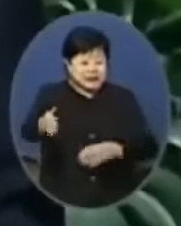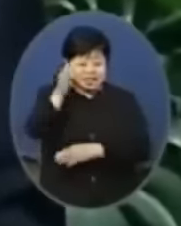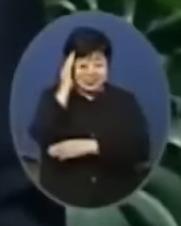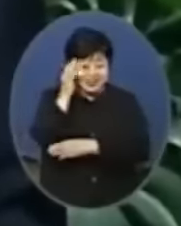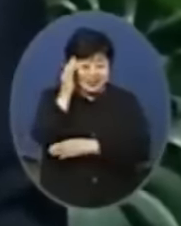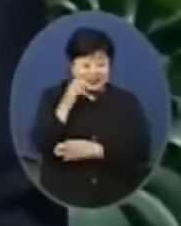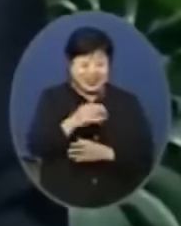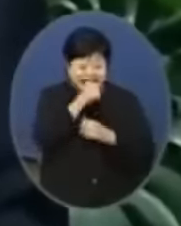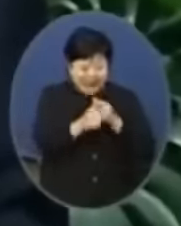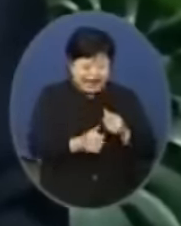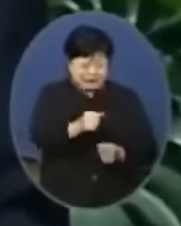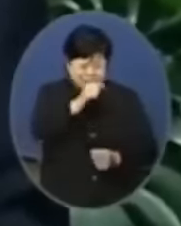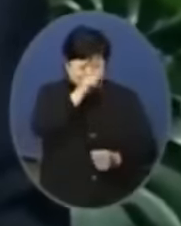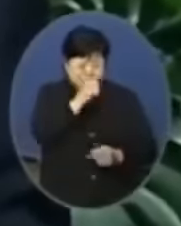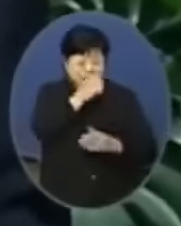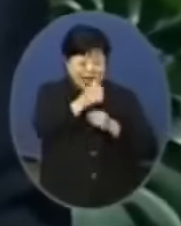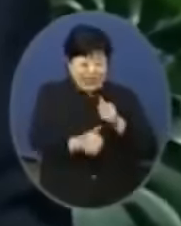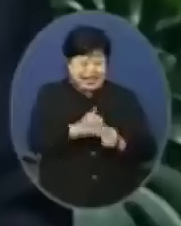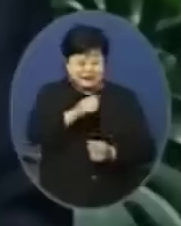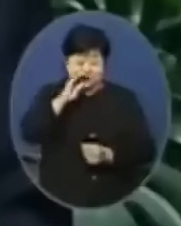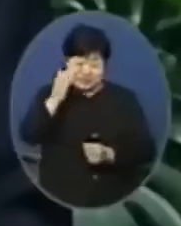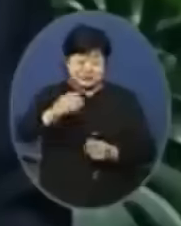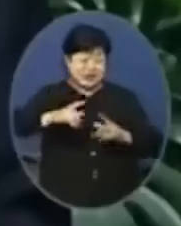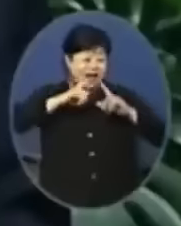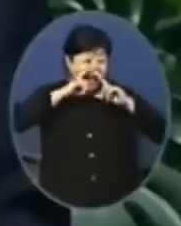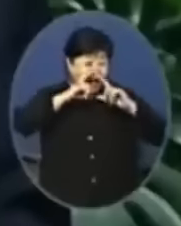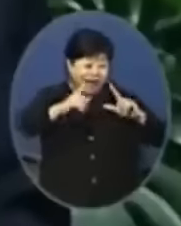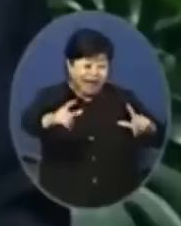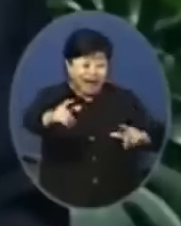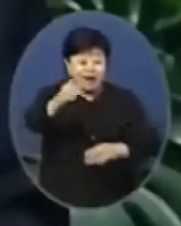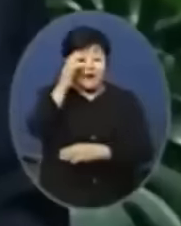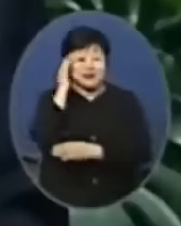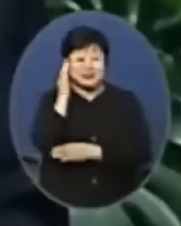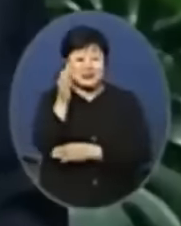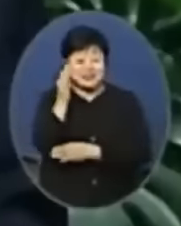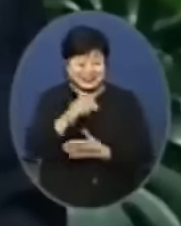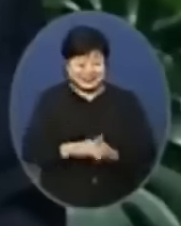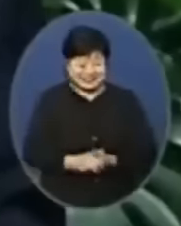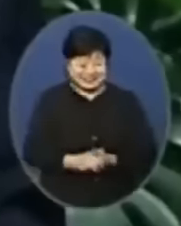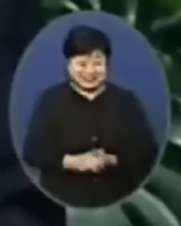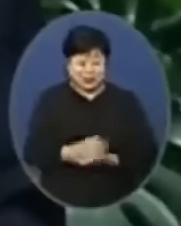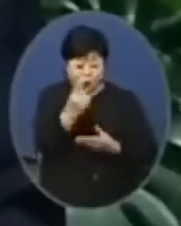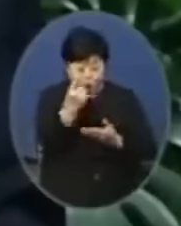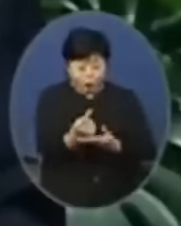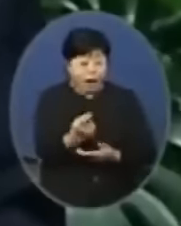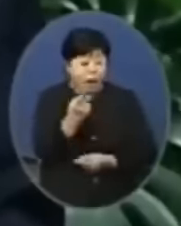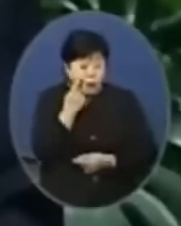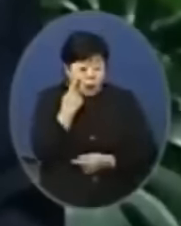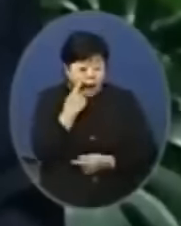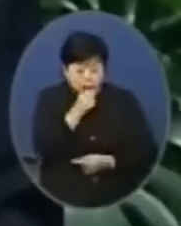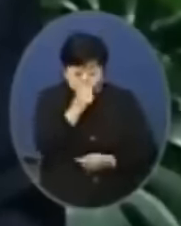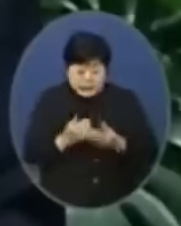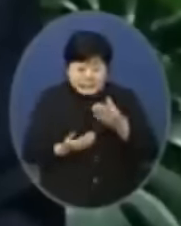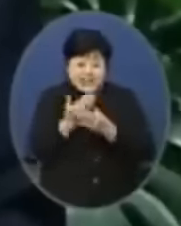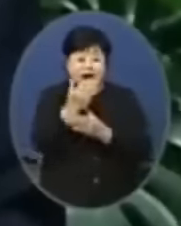설교할 때 내가 큰 소리 치지요. 하나님은 좋은 하나님이시다. 한번 모셔보라. 좋은 일이